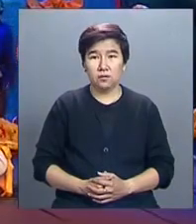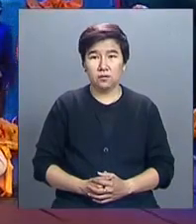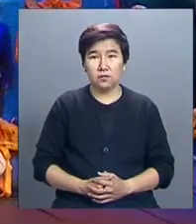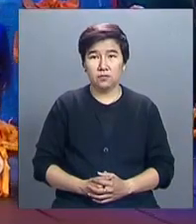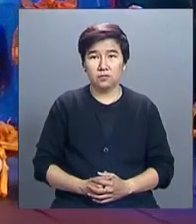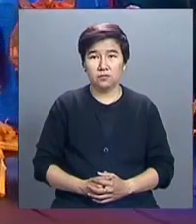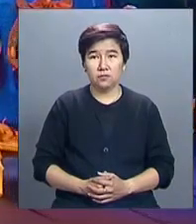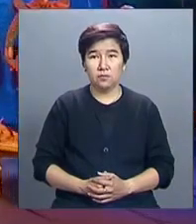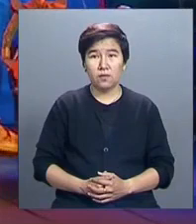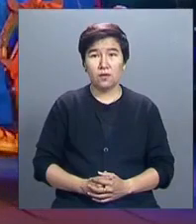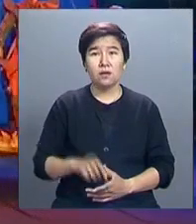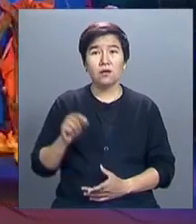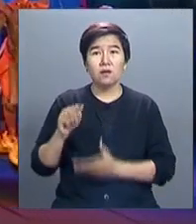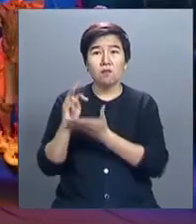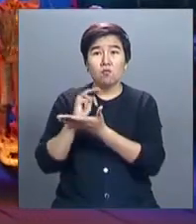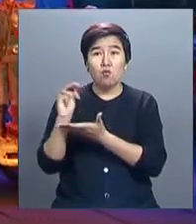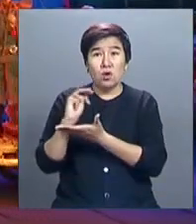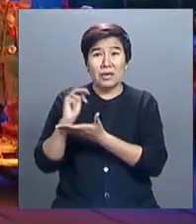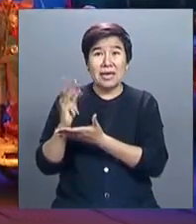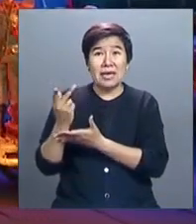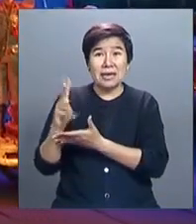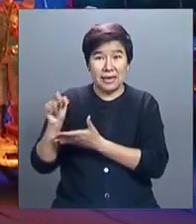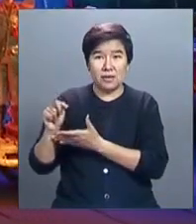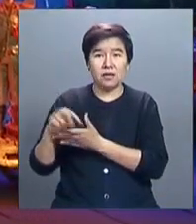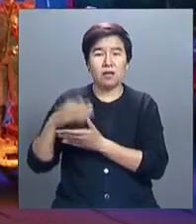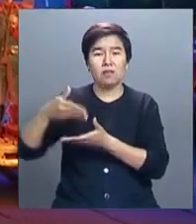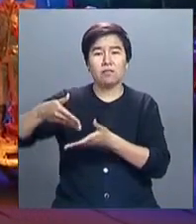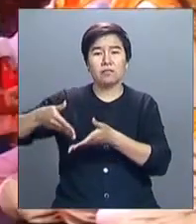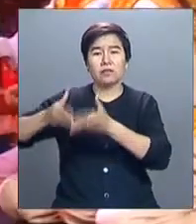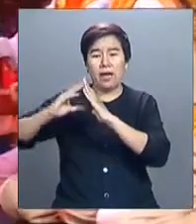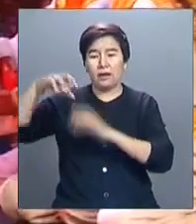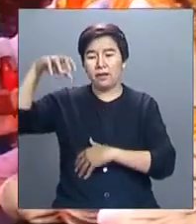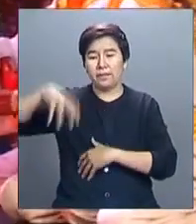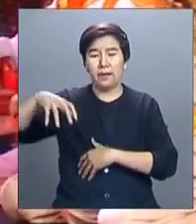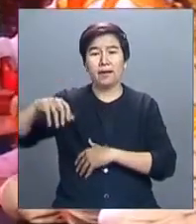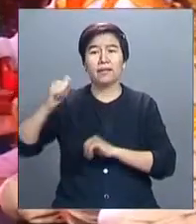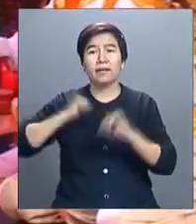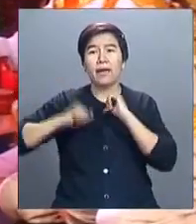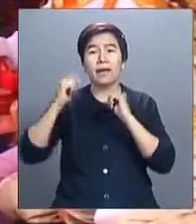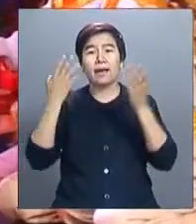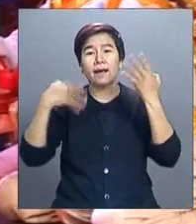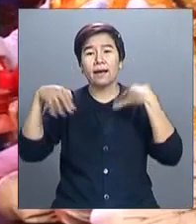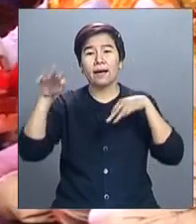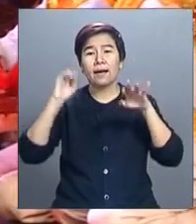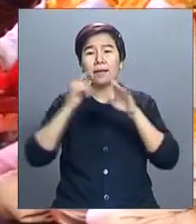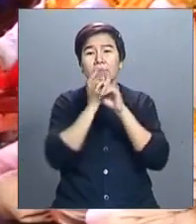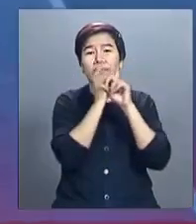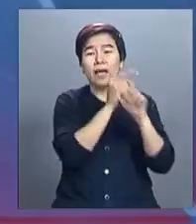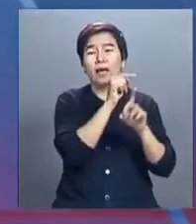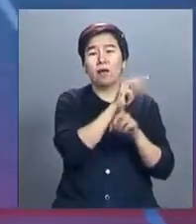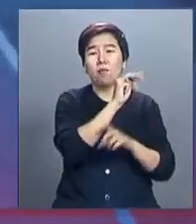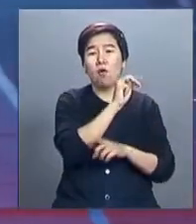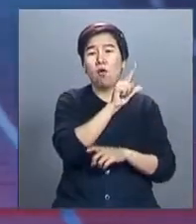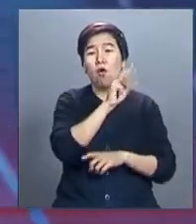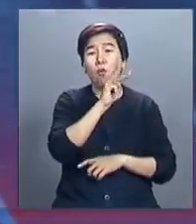มูลนิธิคึกฤทธิ์80ได้จัดตั้งศูนย์ศิลปะการแสดงสถาบันคึกฤทธิ์ตามแนวทางของหม่อมราชวงศ์คึกฤทธิ์ปราโมชเพื่ออ